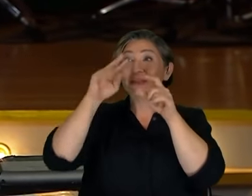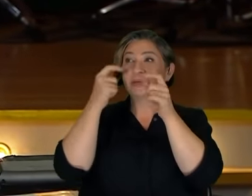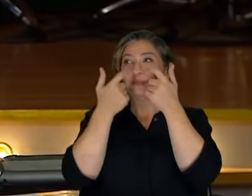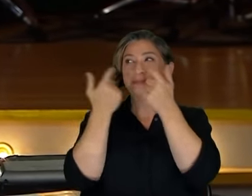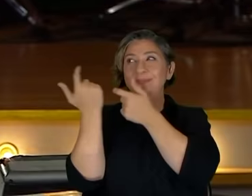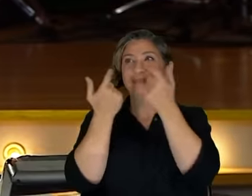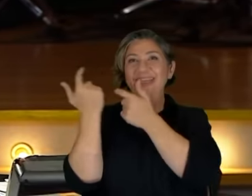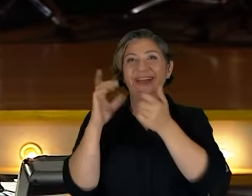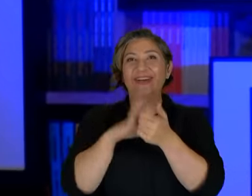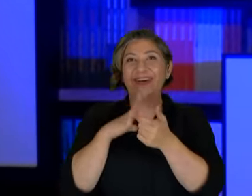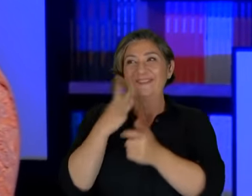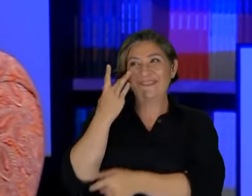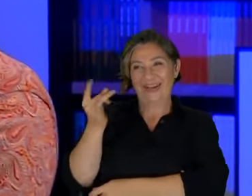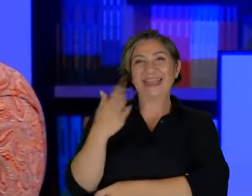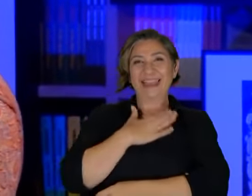baktığını fark ettim.